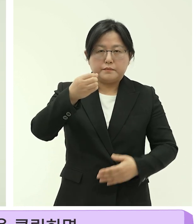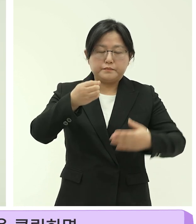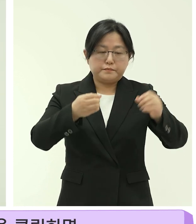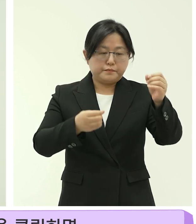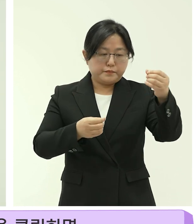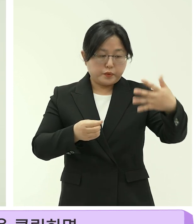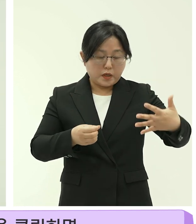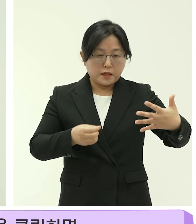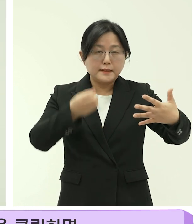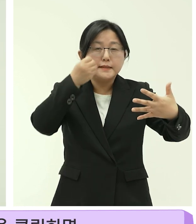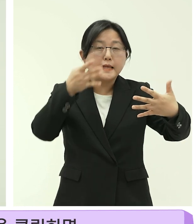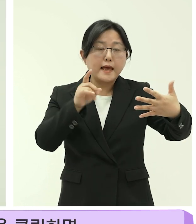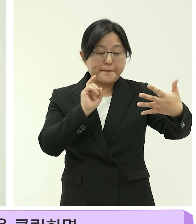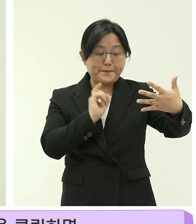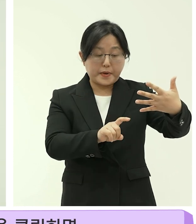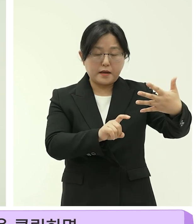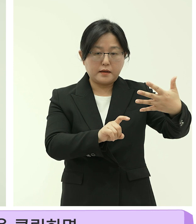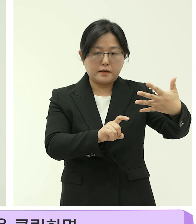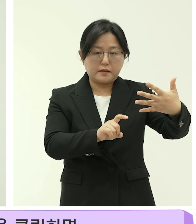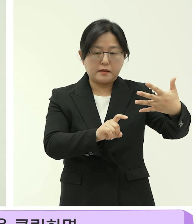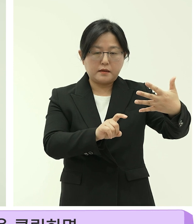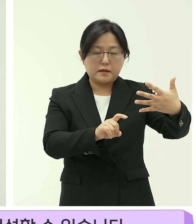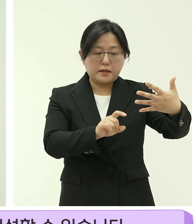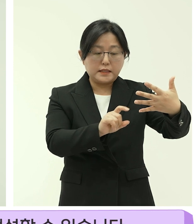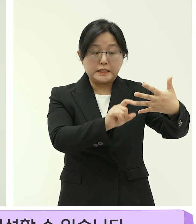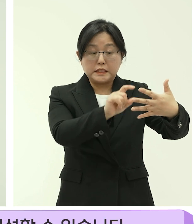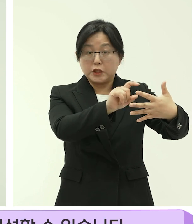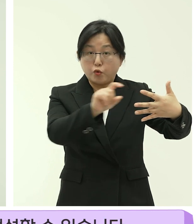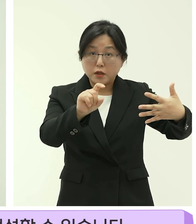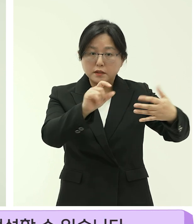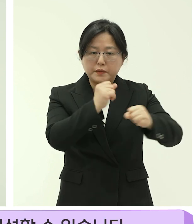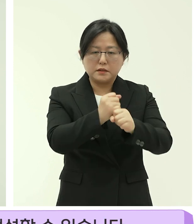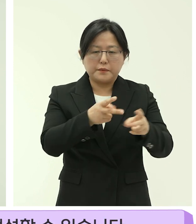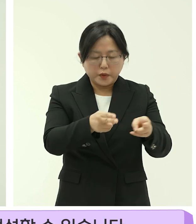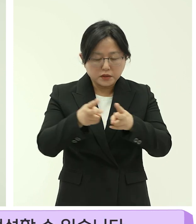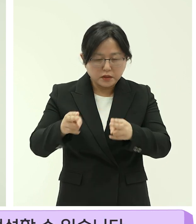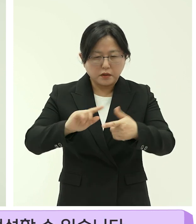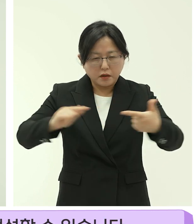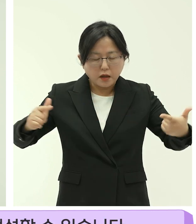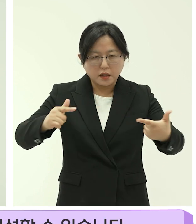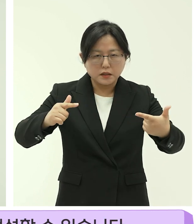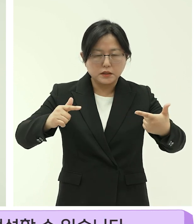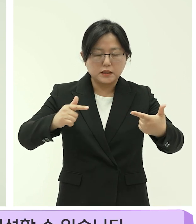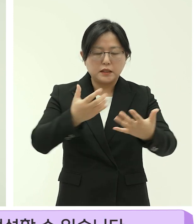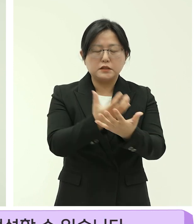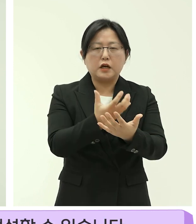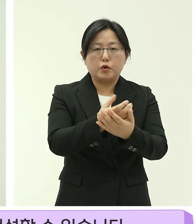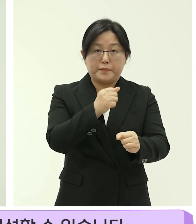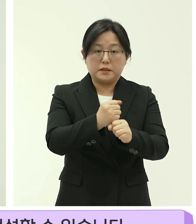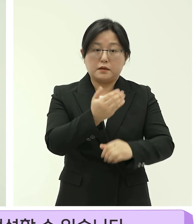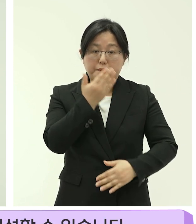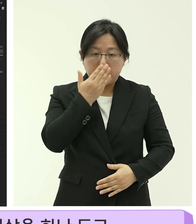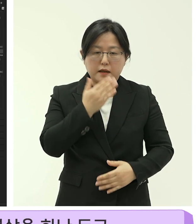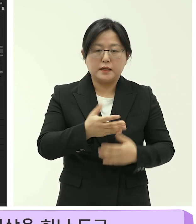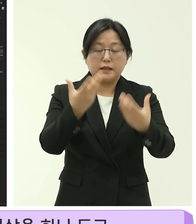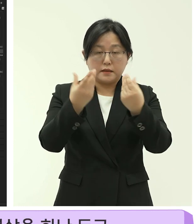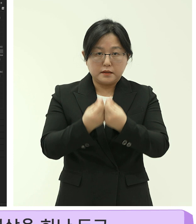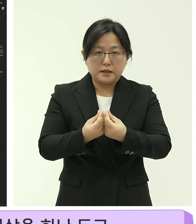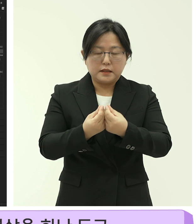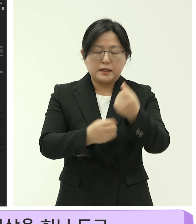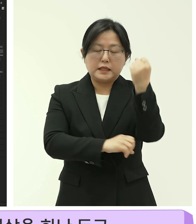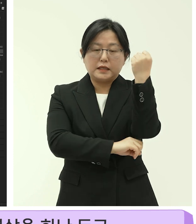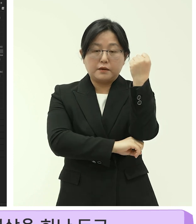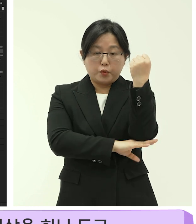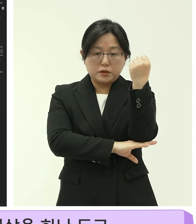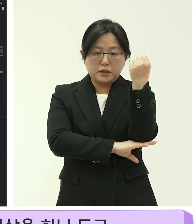패널 아래에 새 항목 아이콘을 클릭하면 시퀀스 외에 편집에 필요한 다양한 소스를 생성할 수 있습니다. 예를